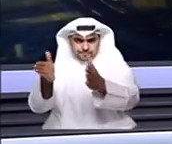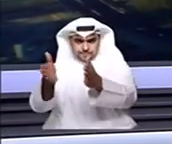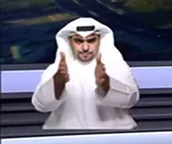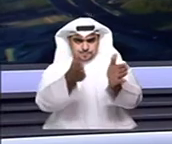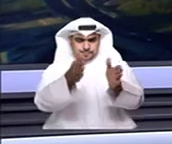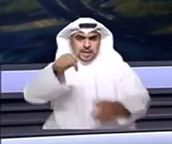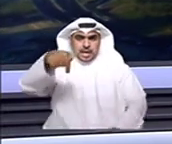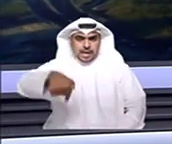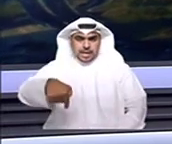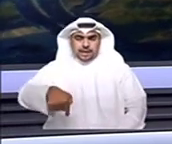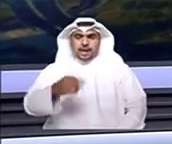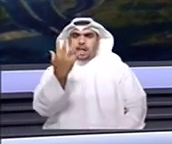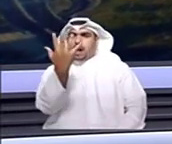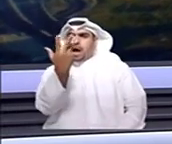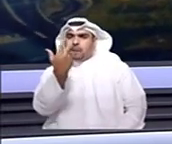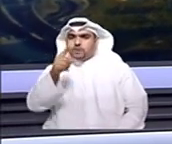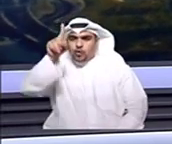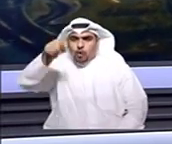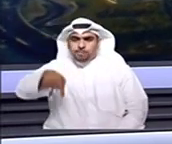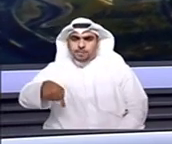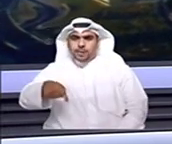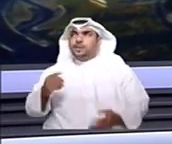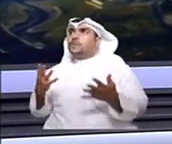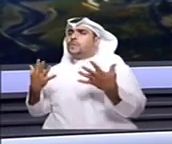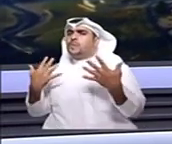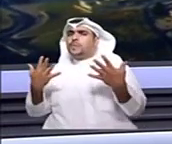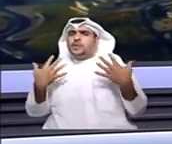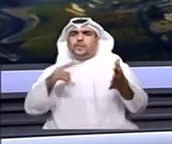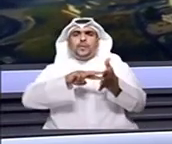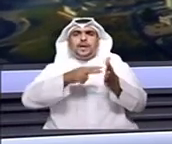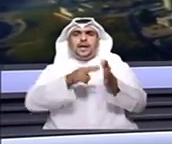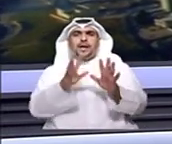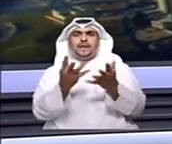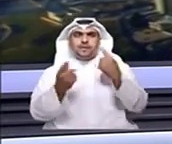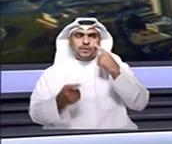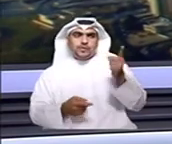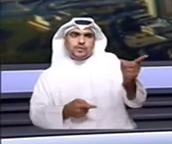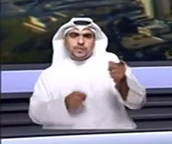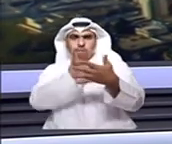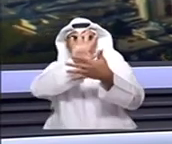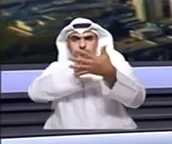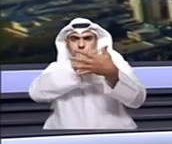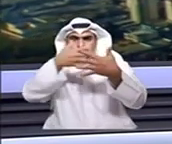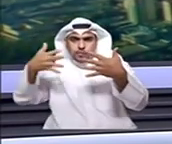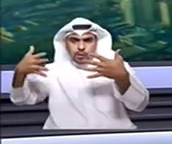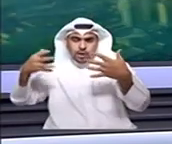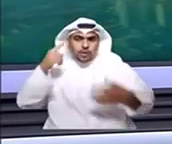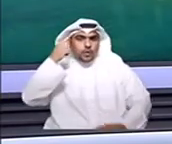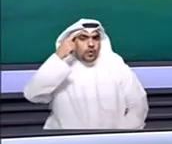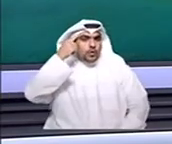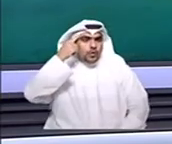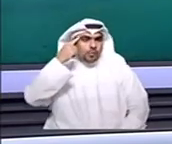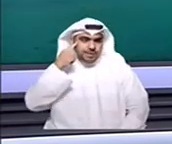خلال 5 أيام القادمة إن شاء الله في مدينة الكويت، ابتداء من يوم الخميس حتى يوم السبت، طقس شديد الحرارة مع نشاط في الرياح الشمالية